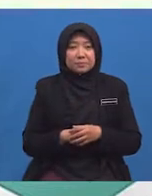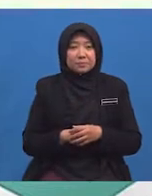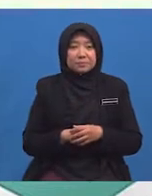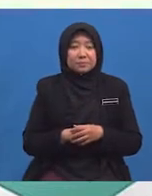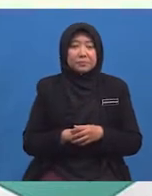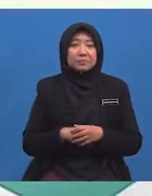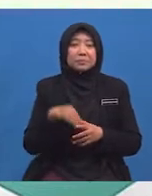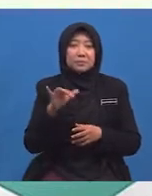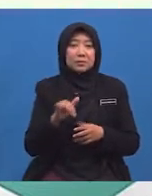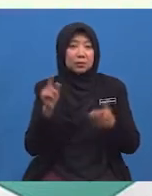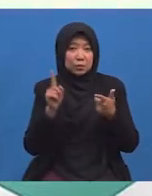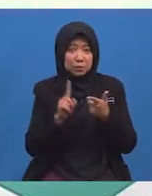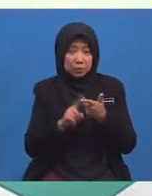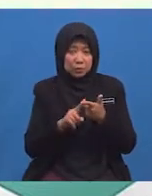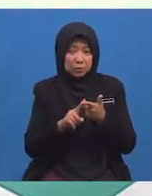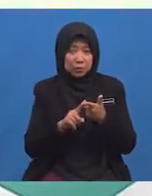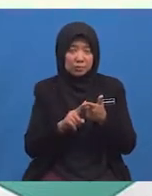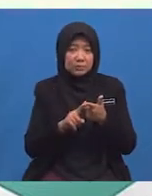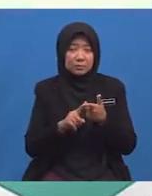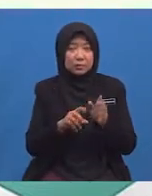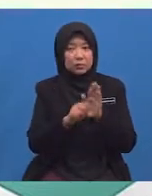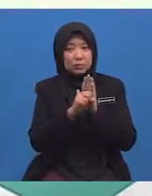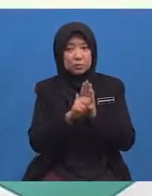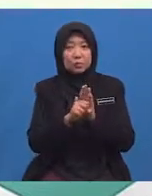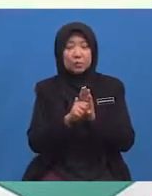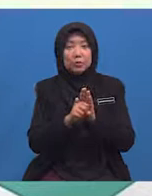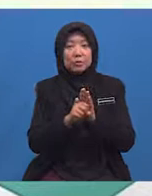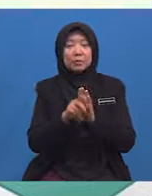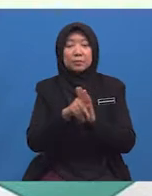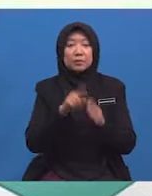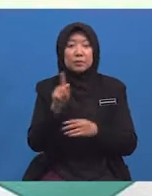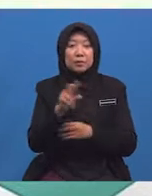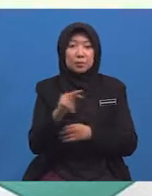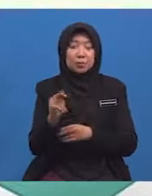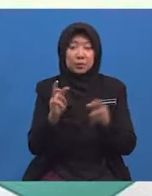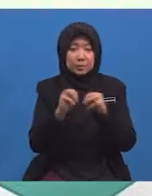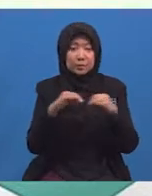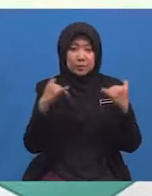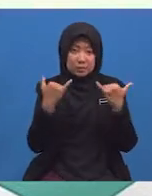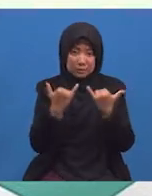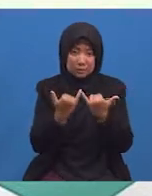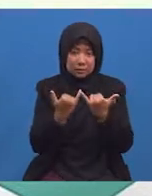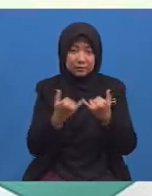Yang kedua, raja berperanan sebagai simbol penyatuan masyarakat.